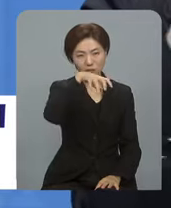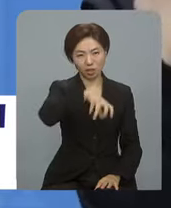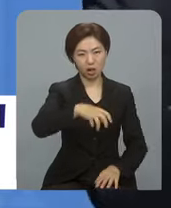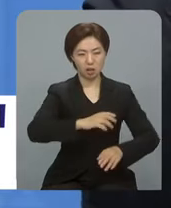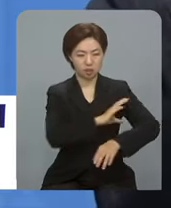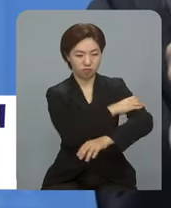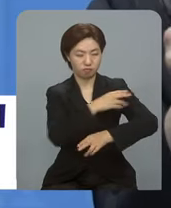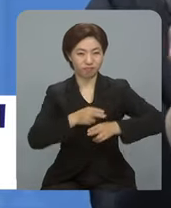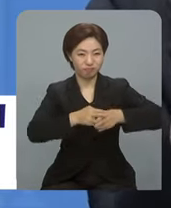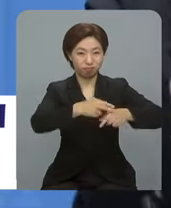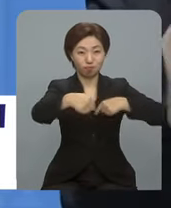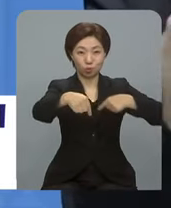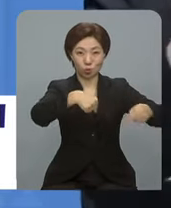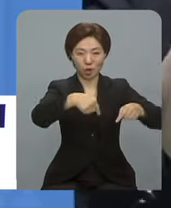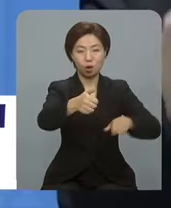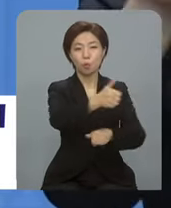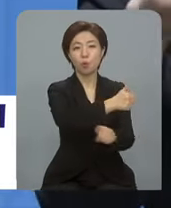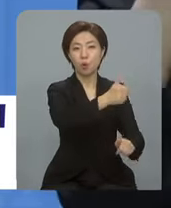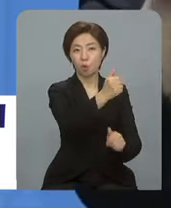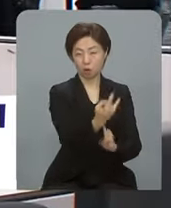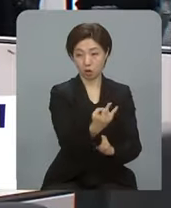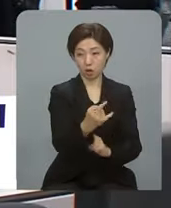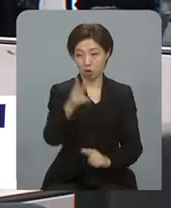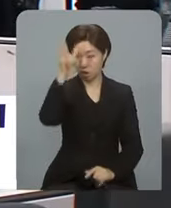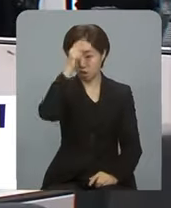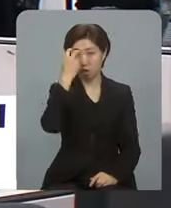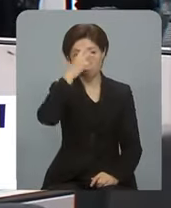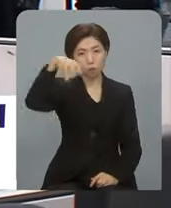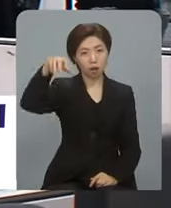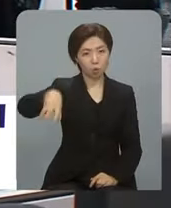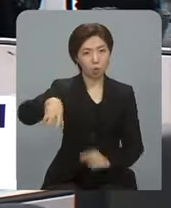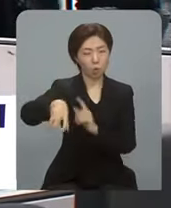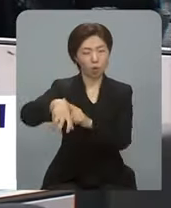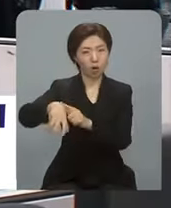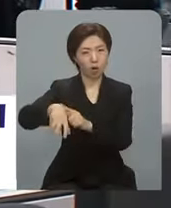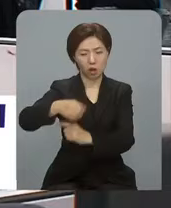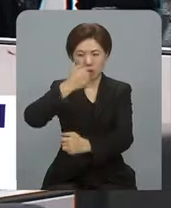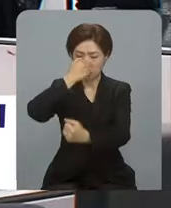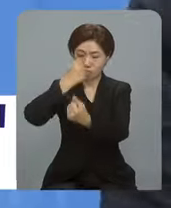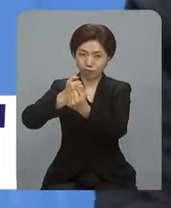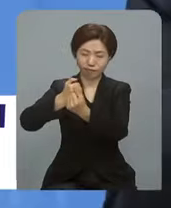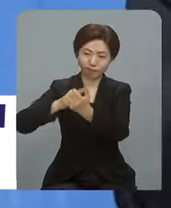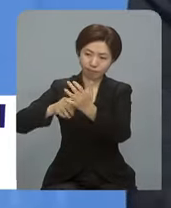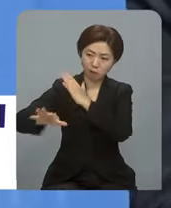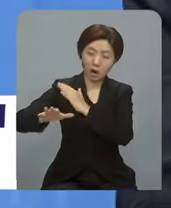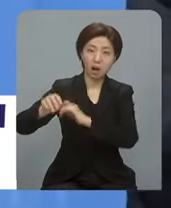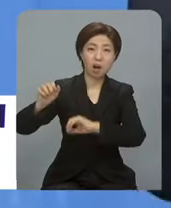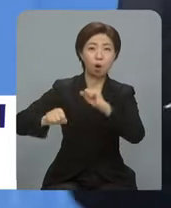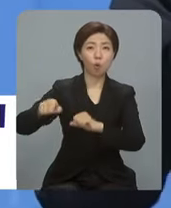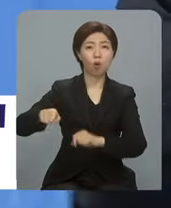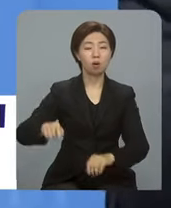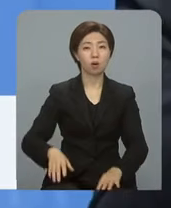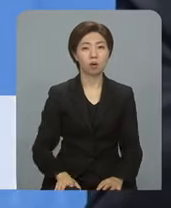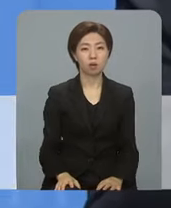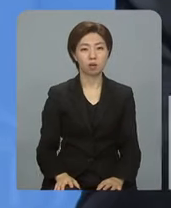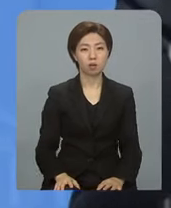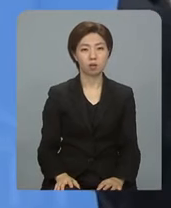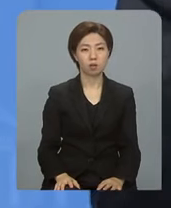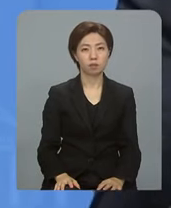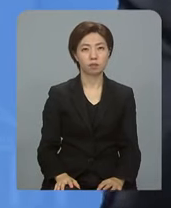기자회견을 열고 이번 집단 반발은 검찰이 아나 무인의 지경에 이르지 않았다면 있을 수 없는 일이라며 이같이